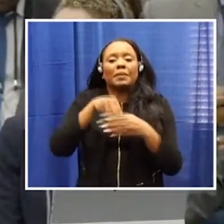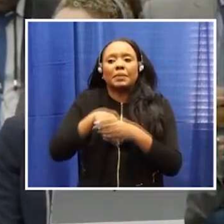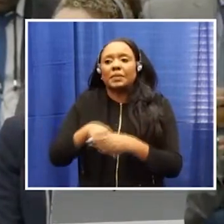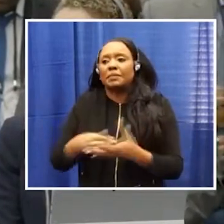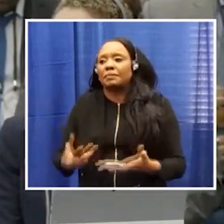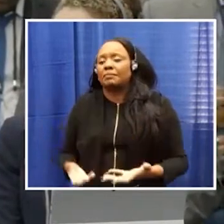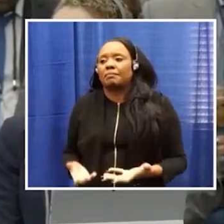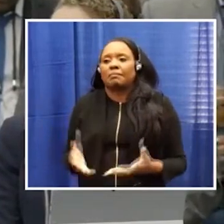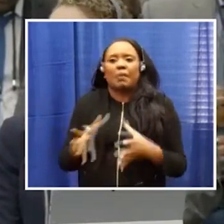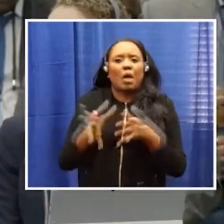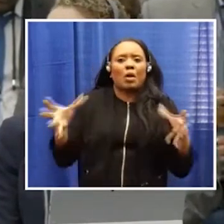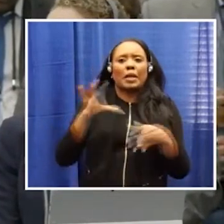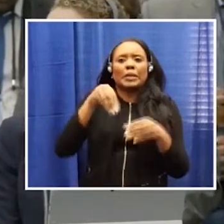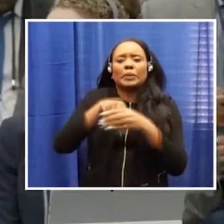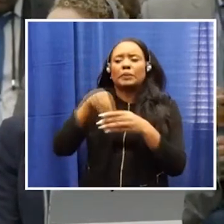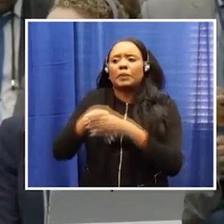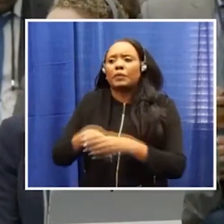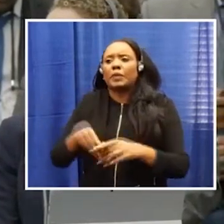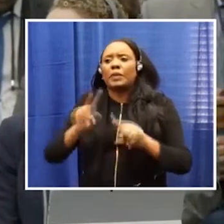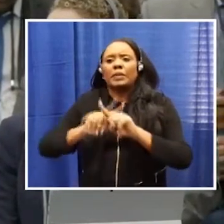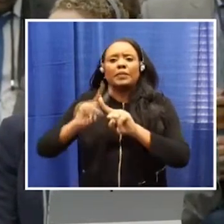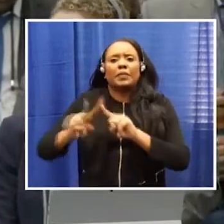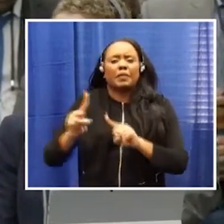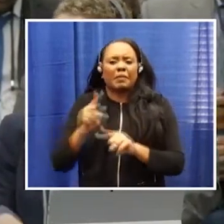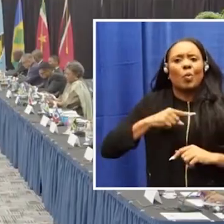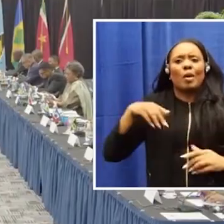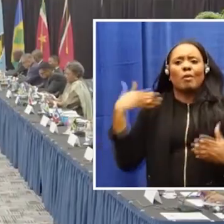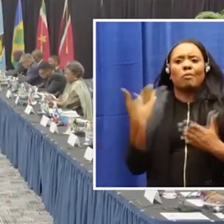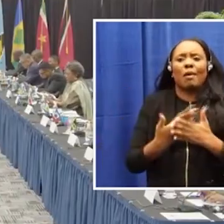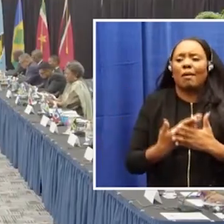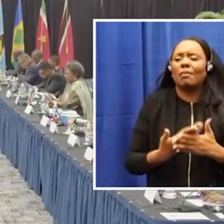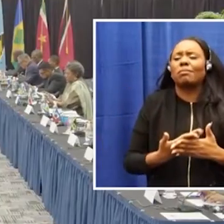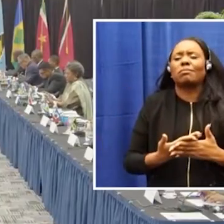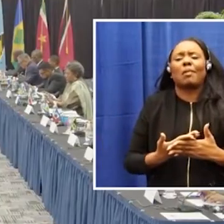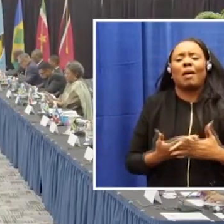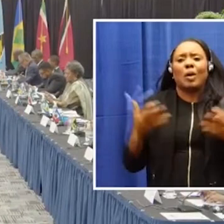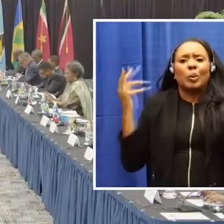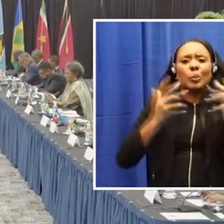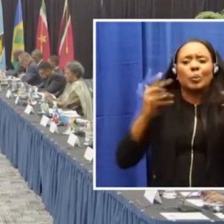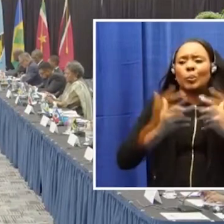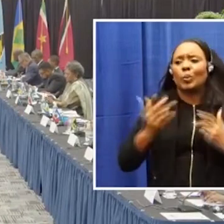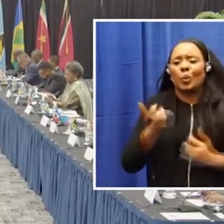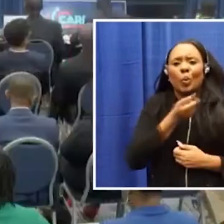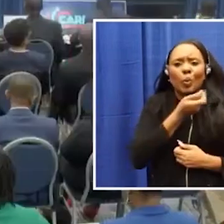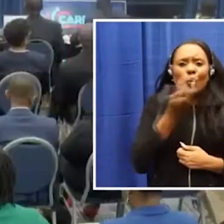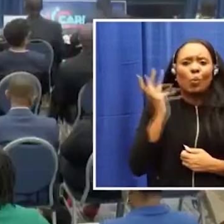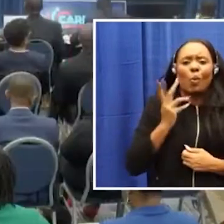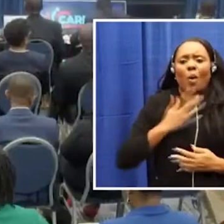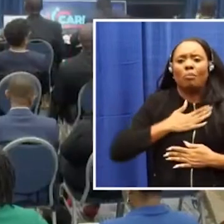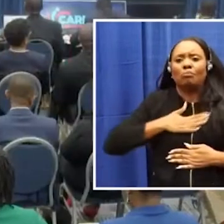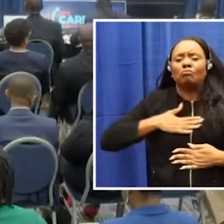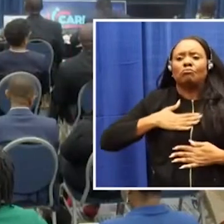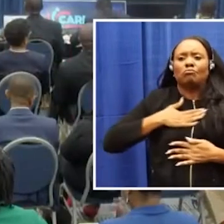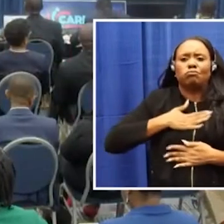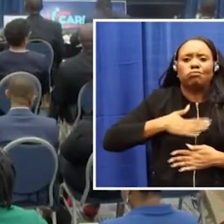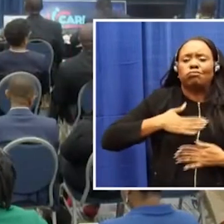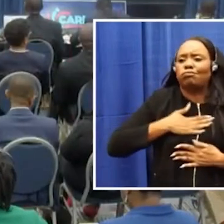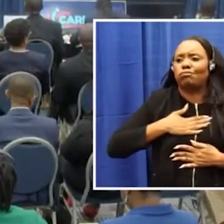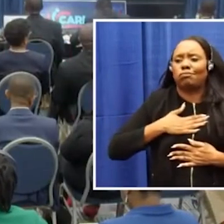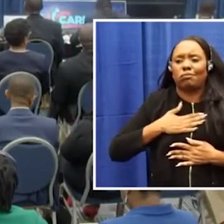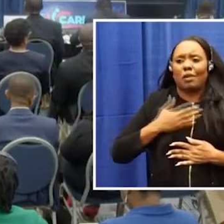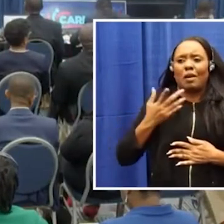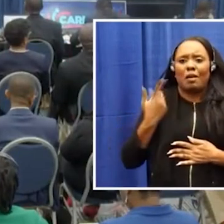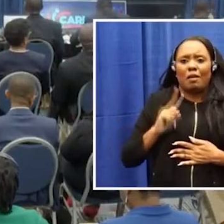sani di kontre edu nanga Cuba. Funamku tewe taki abra de handel di